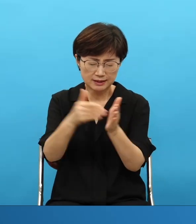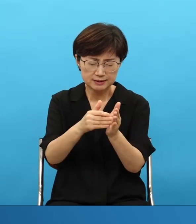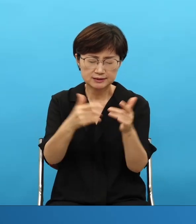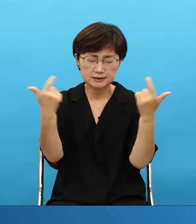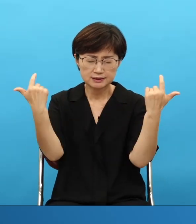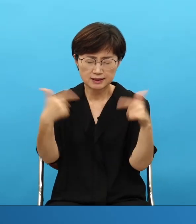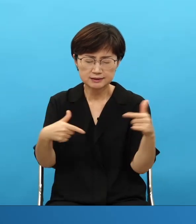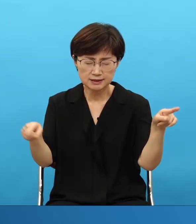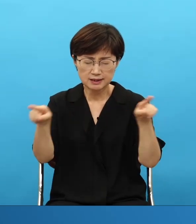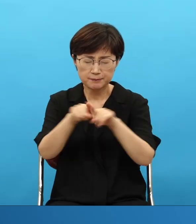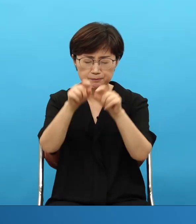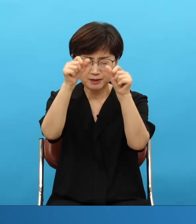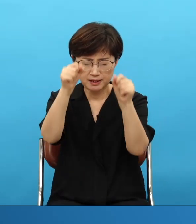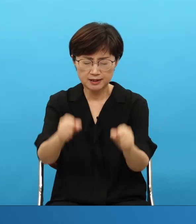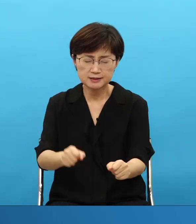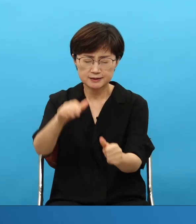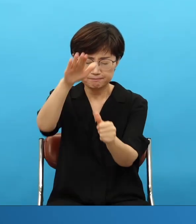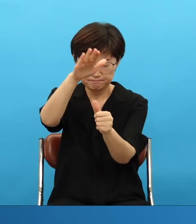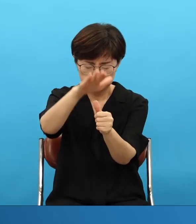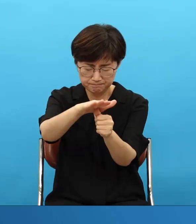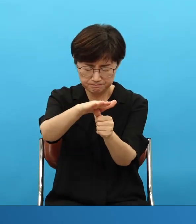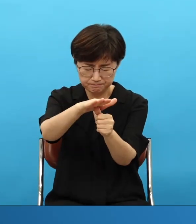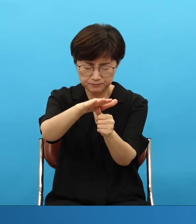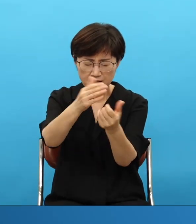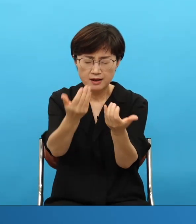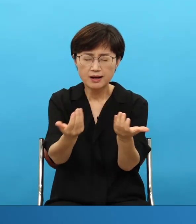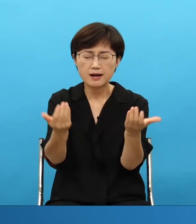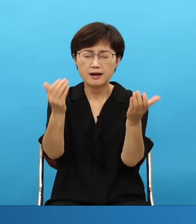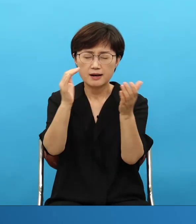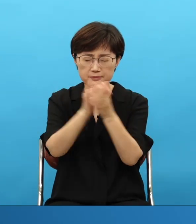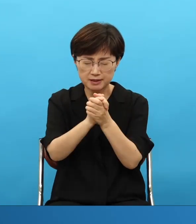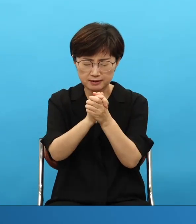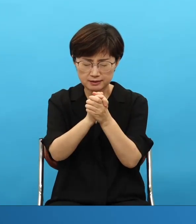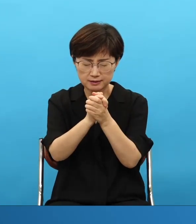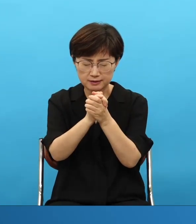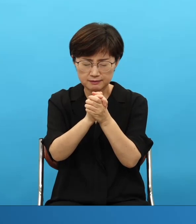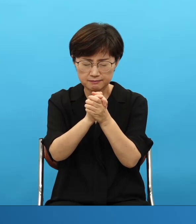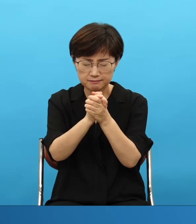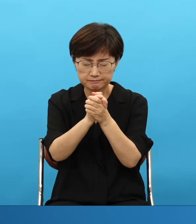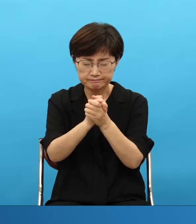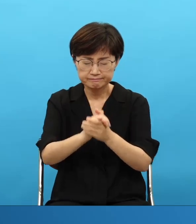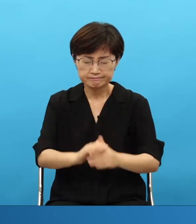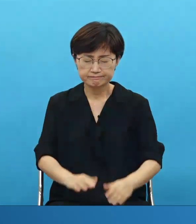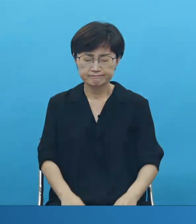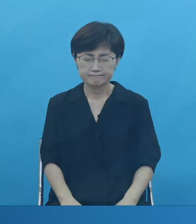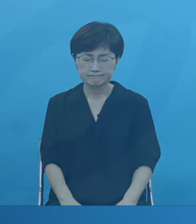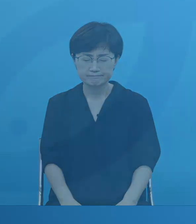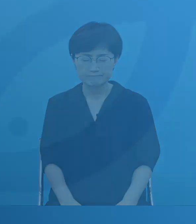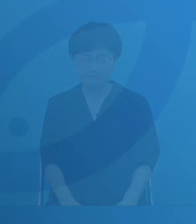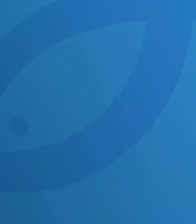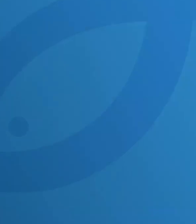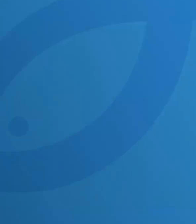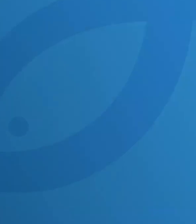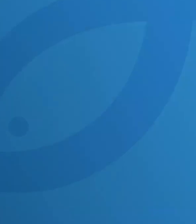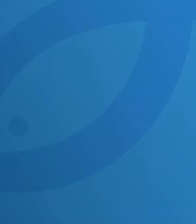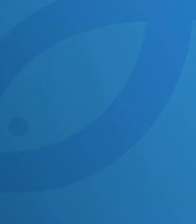now 항상 함께 계실지어다. and always, 아멘. forevermore. Amen.